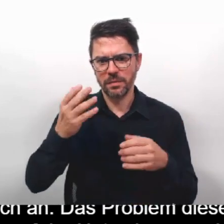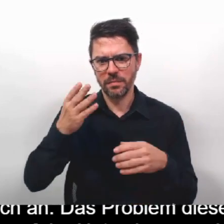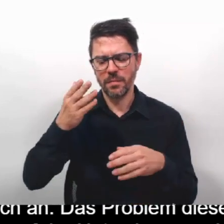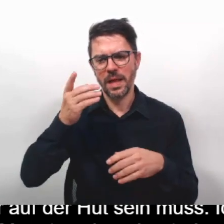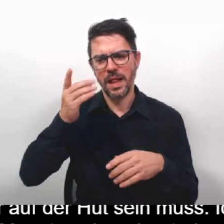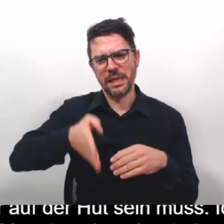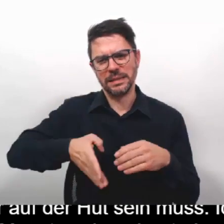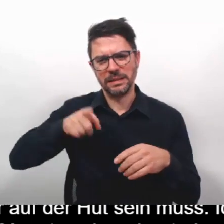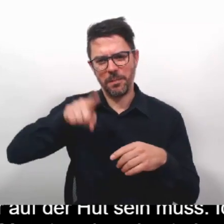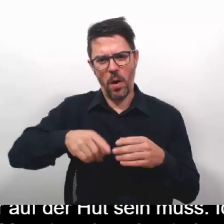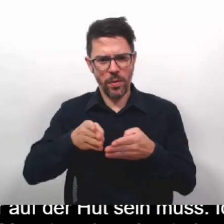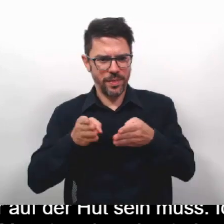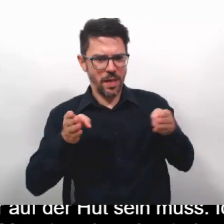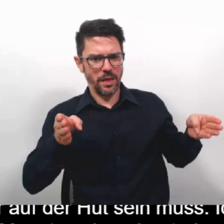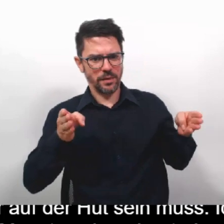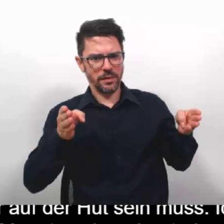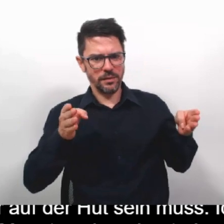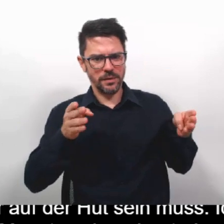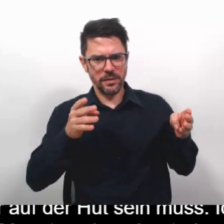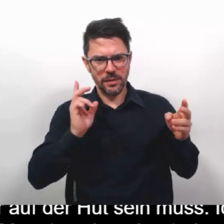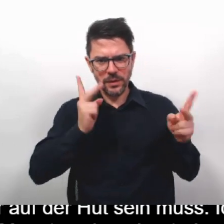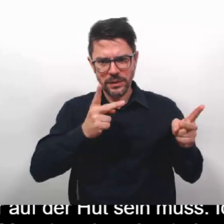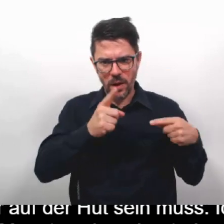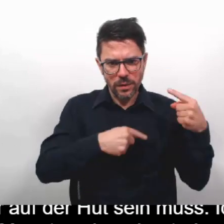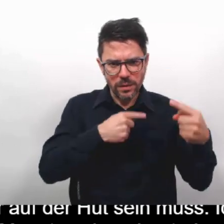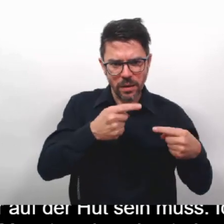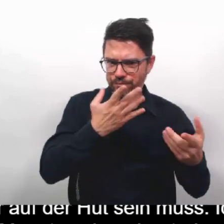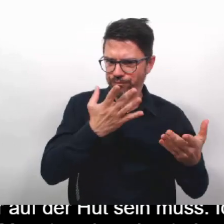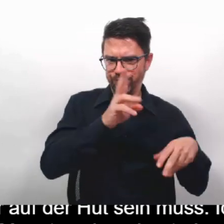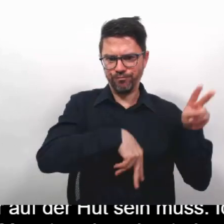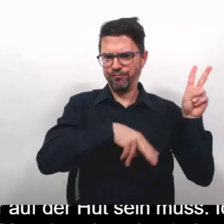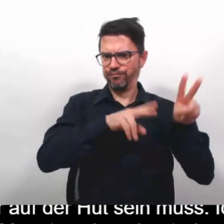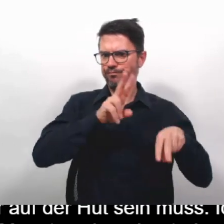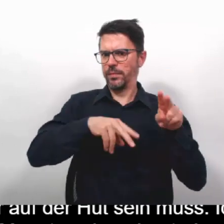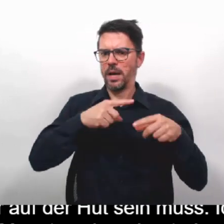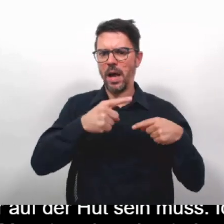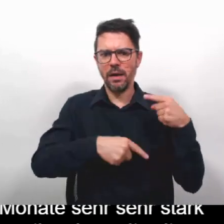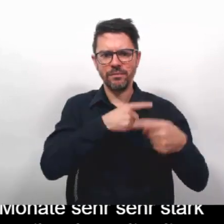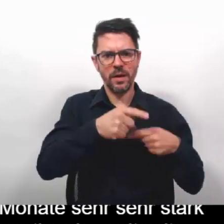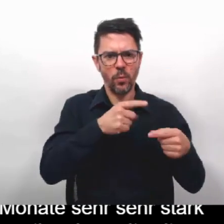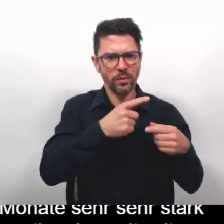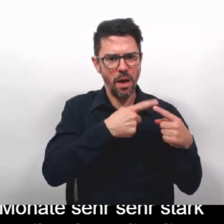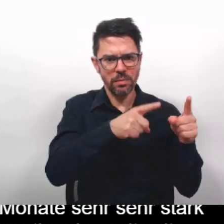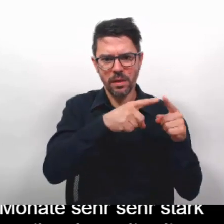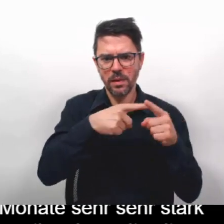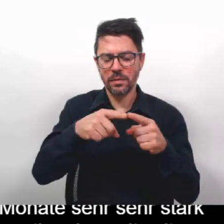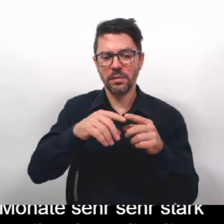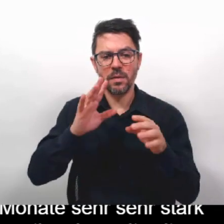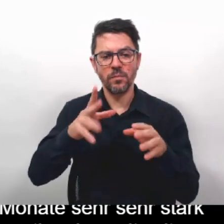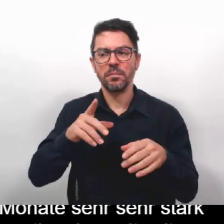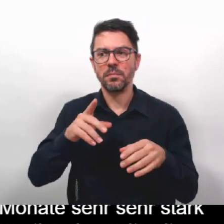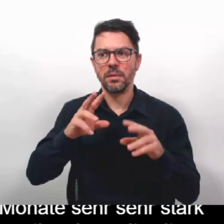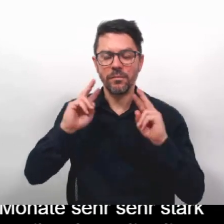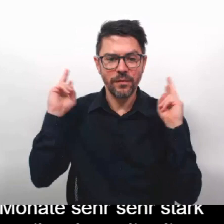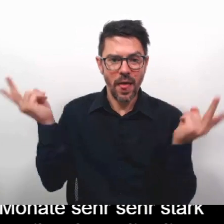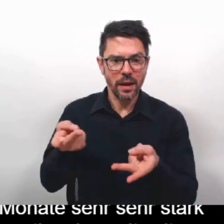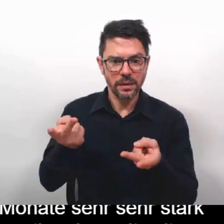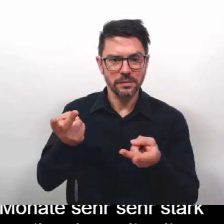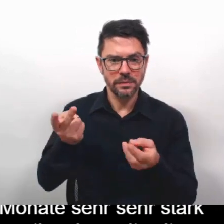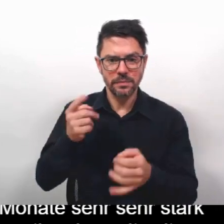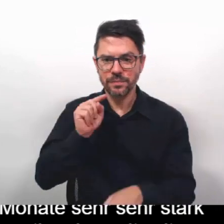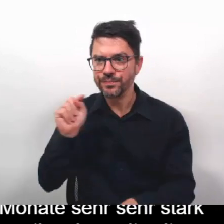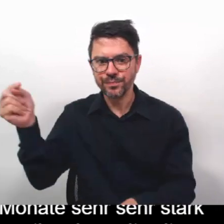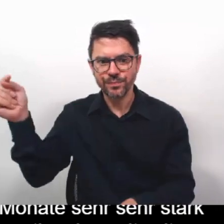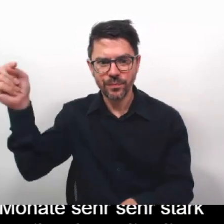Deutschland insgesamt aktuell noch relativ im Vergleich zu den anderen, die sehr rot bis dunkelrot sind, eher